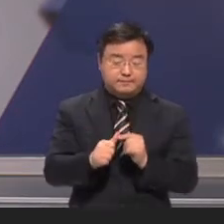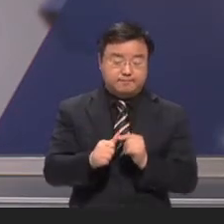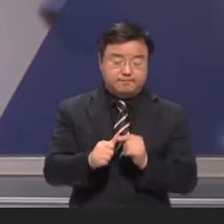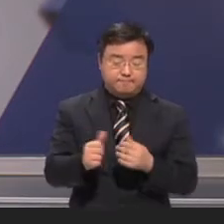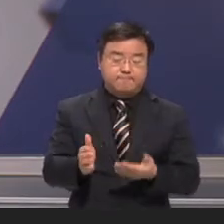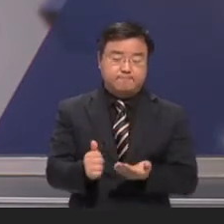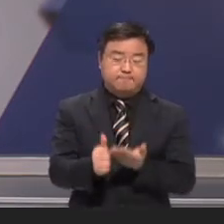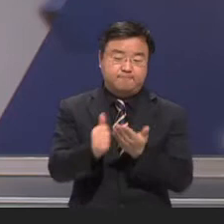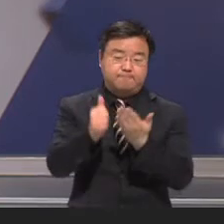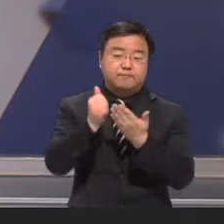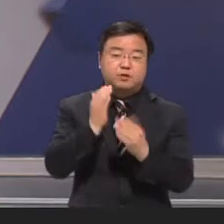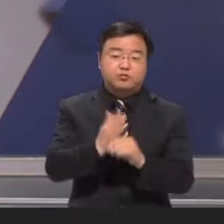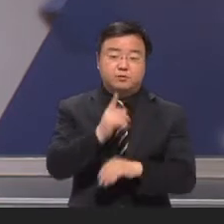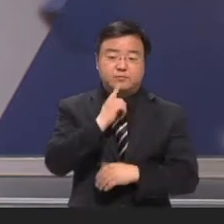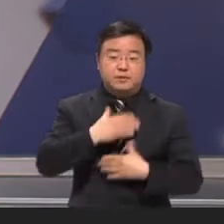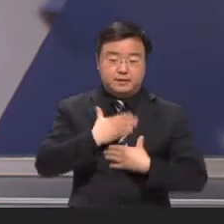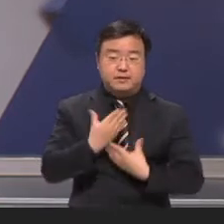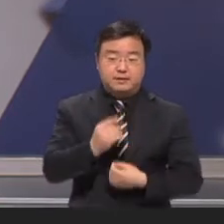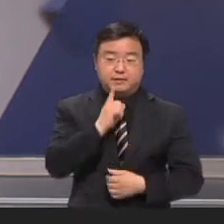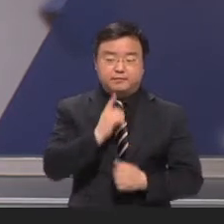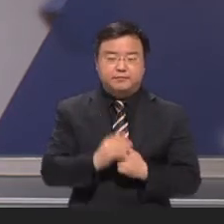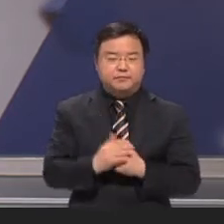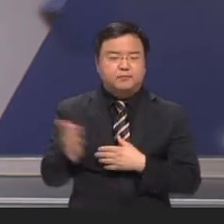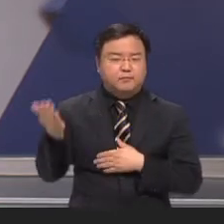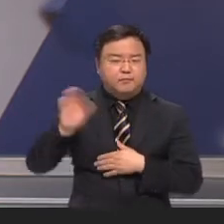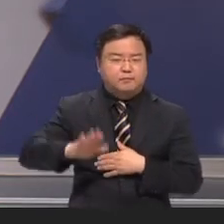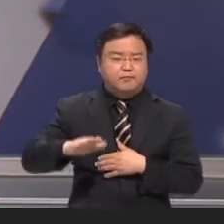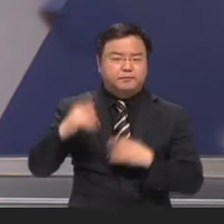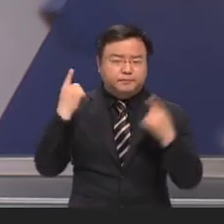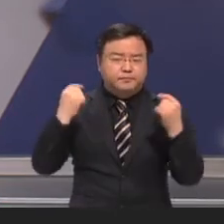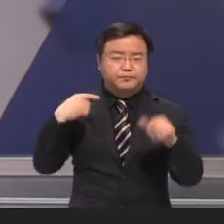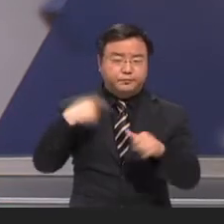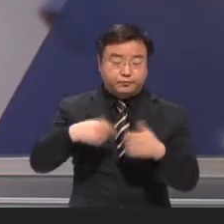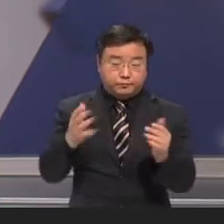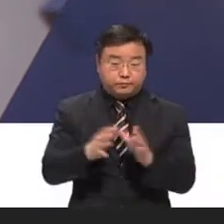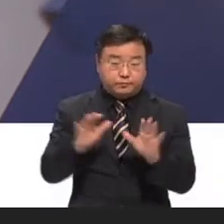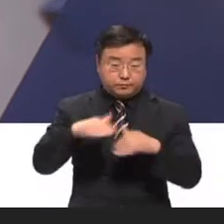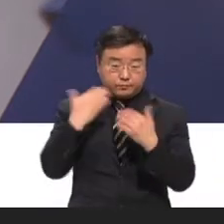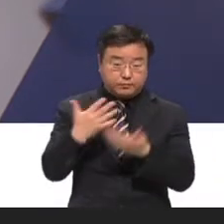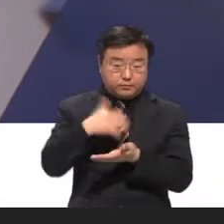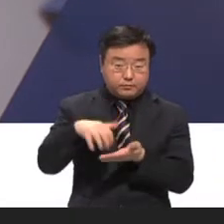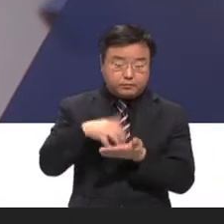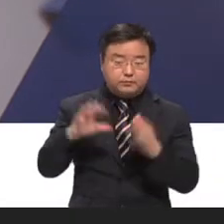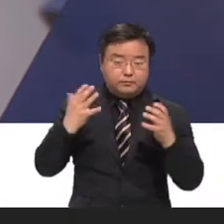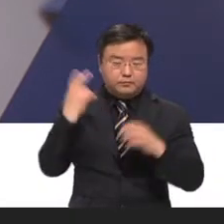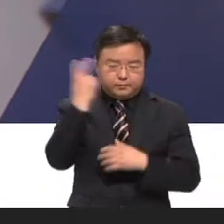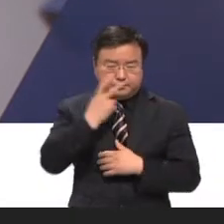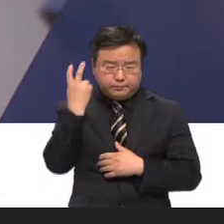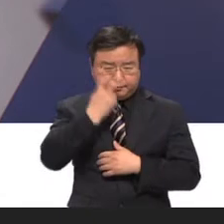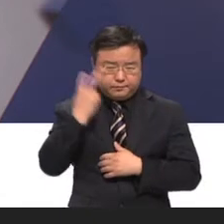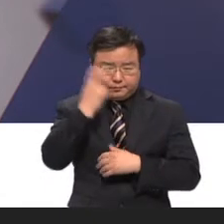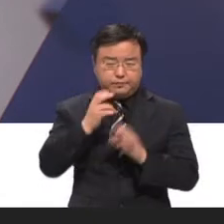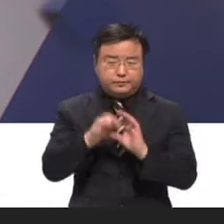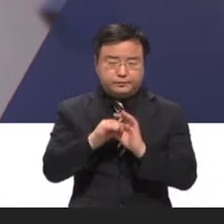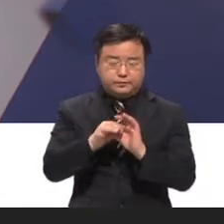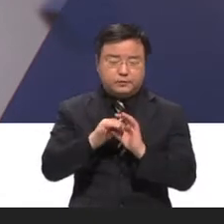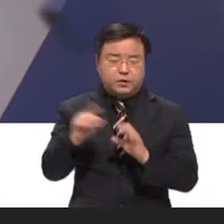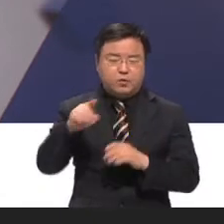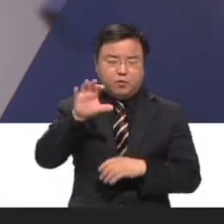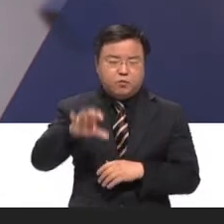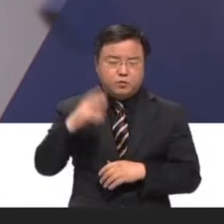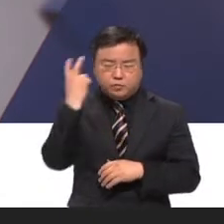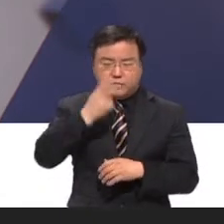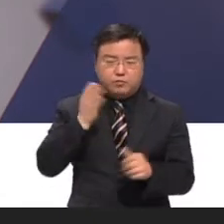것으로 밝혀졌습니다. 다행이네요. 네. 하지만 여전히 교육부가 전수조사를 통해서 지금 소재를 파악해달라고 경찰에 요청한